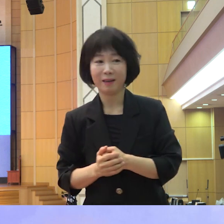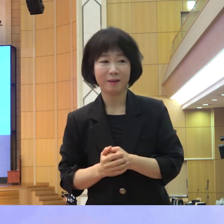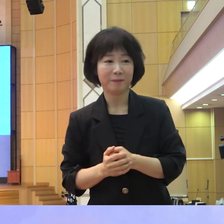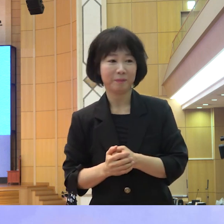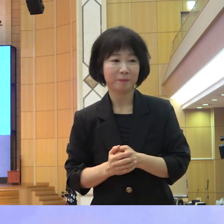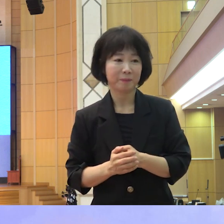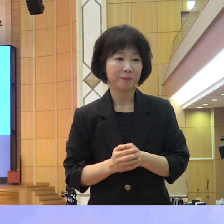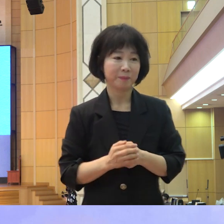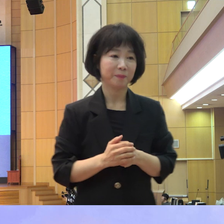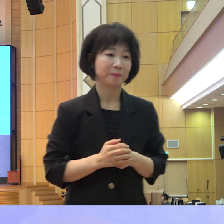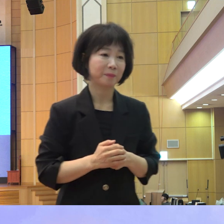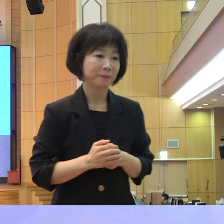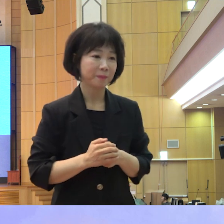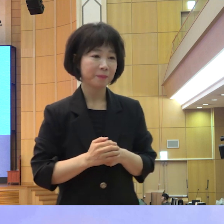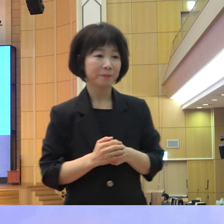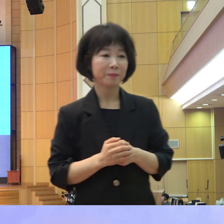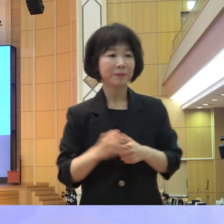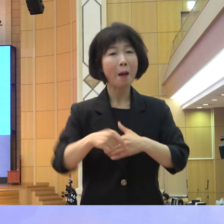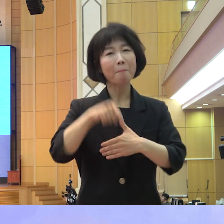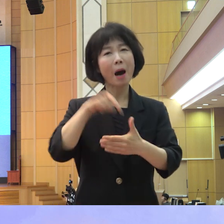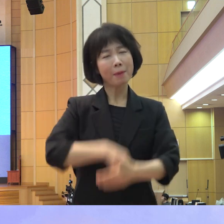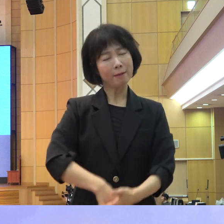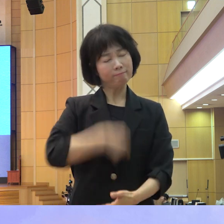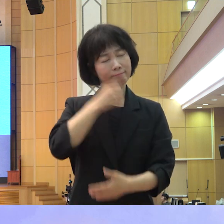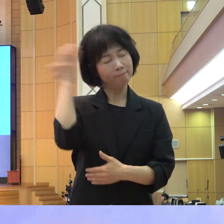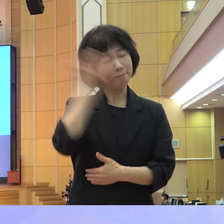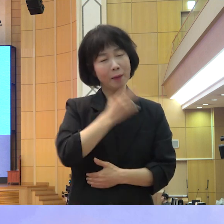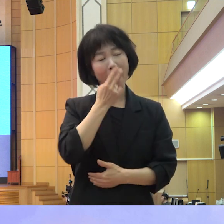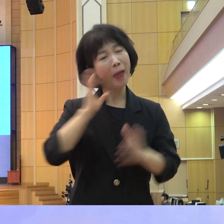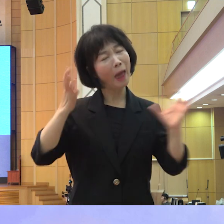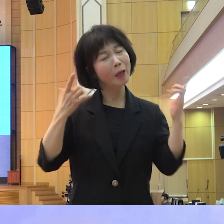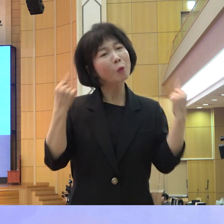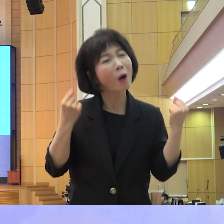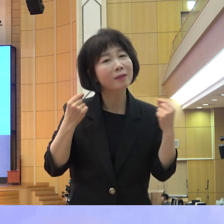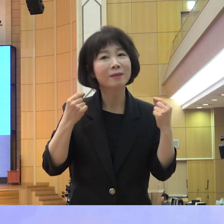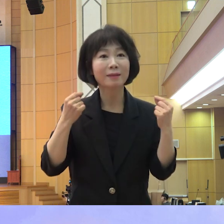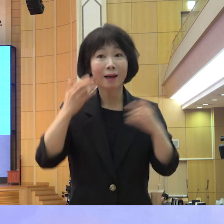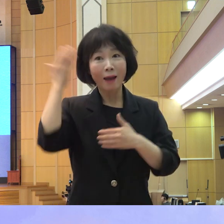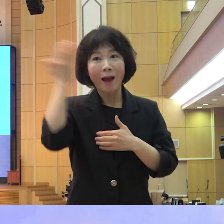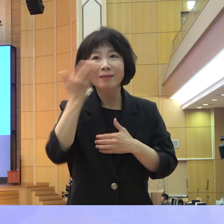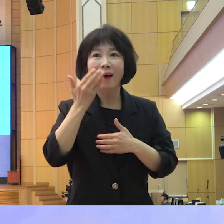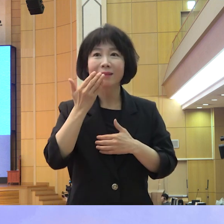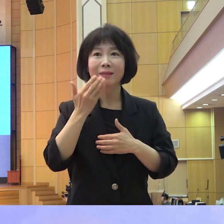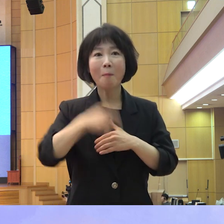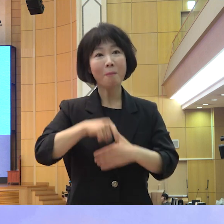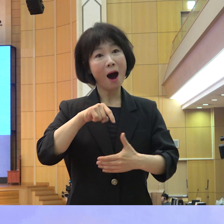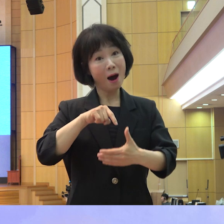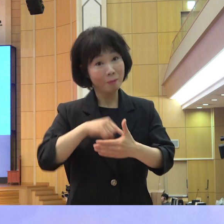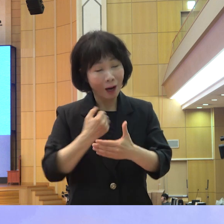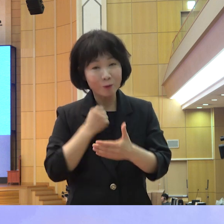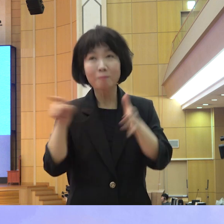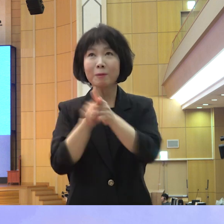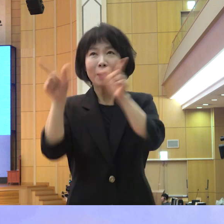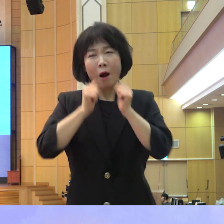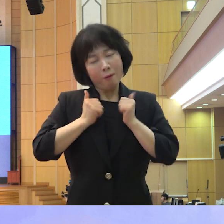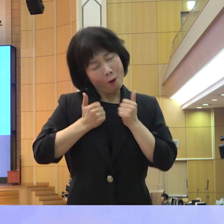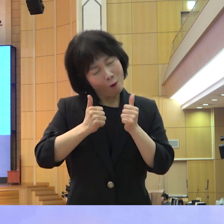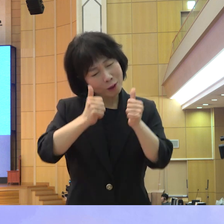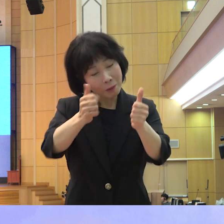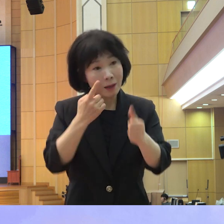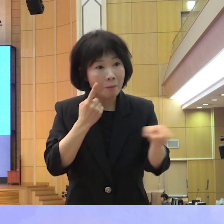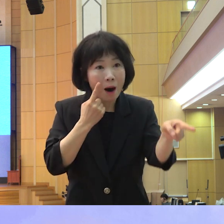주님은 찾으시는 거예요. 그렇게 순수하고 어린아이와 같은 그런 마음으로 또 신앙생활하는